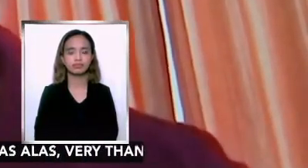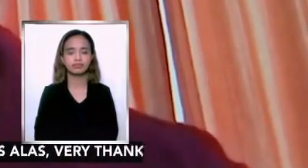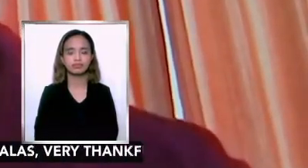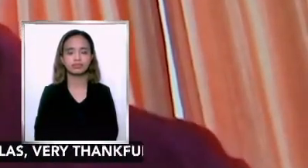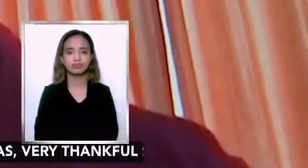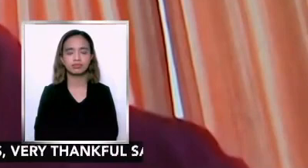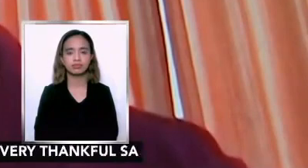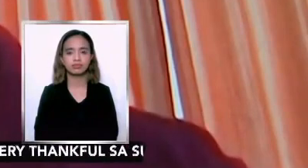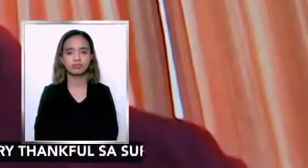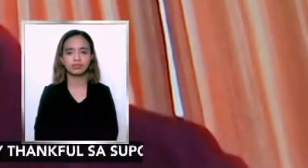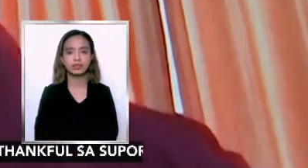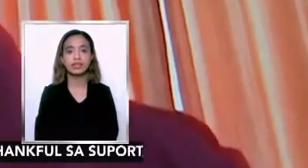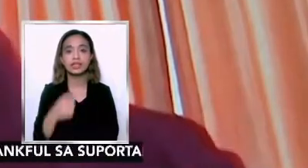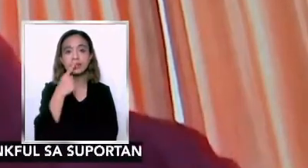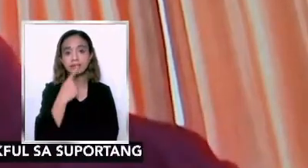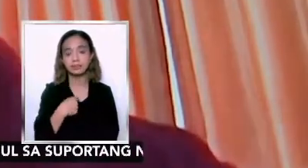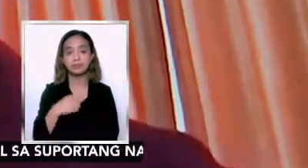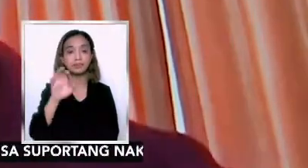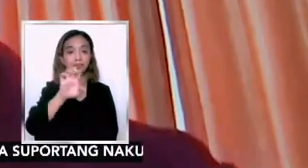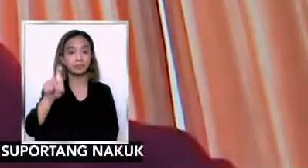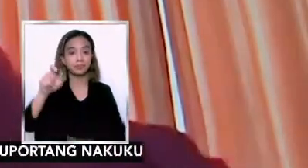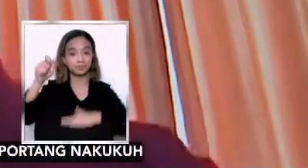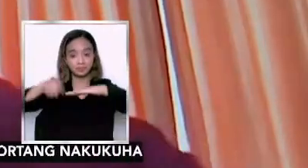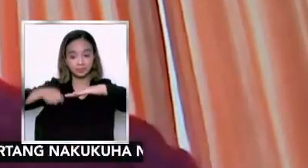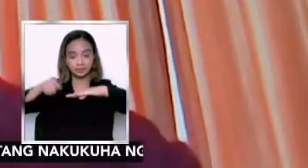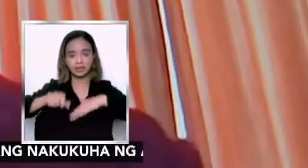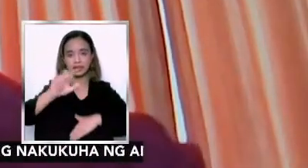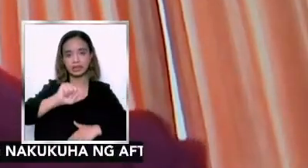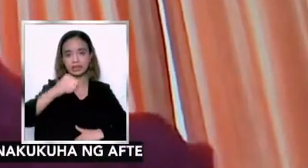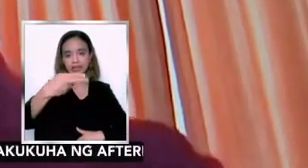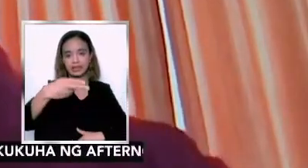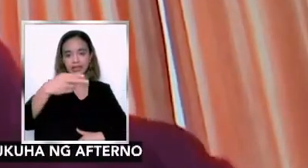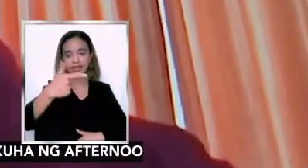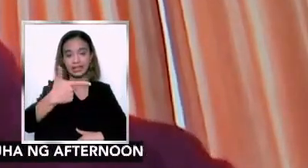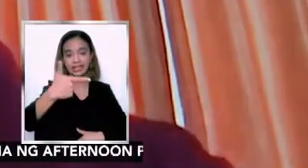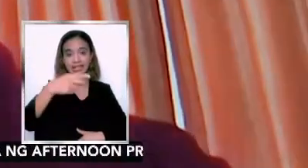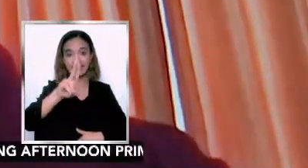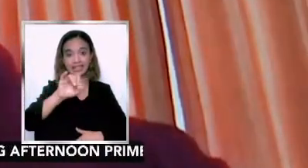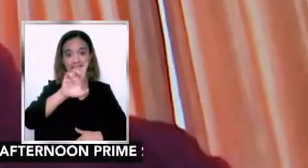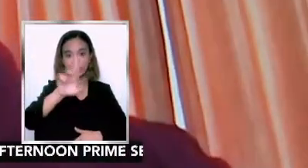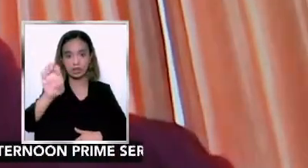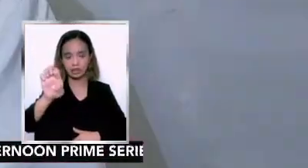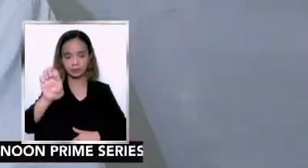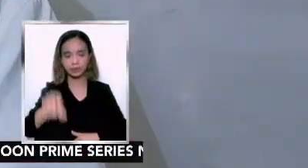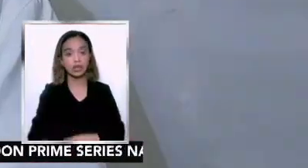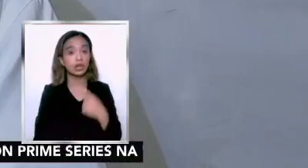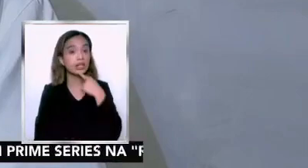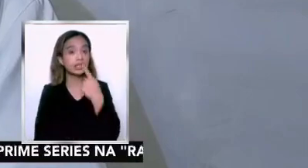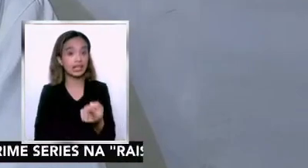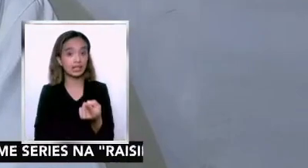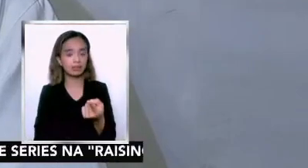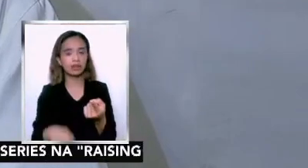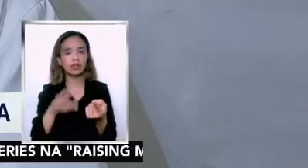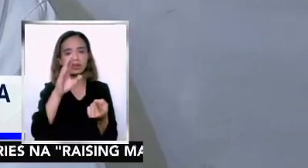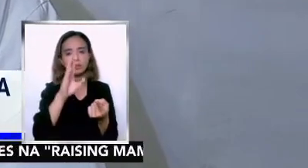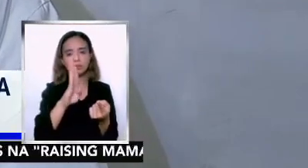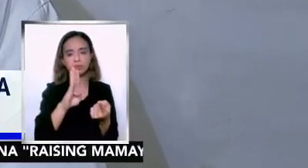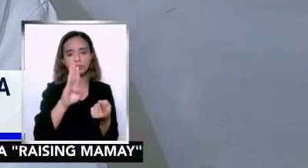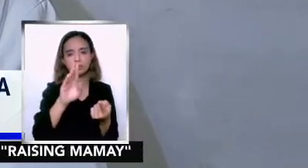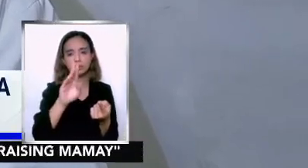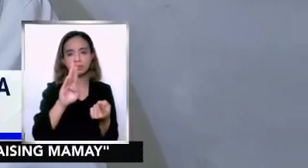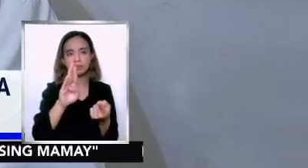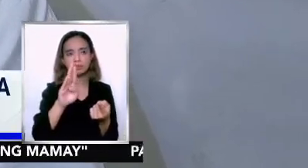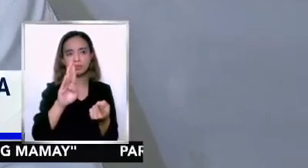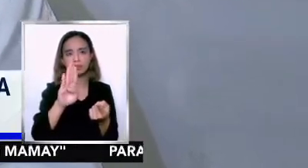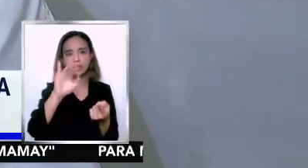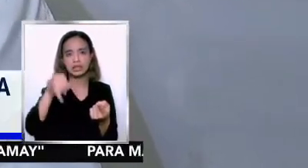Sabi ni dating Justice Secretary Vitaliano Aguirre II, kasinungalingan daw ang pagsabi ni dating Bureau of Corrections OIC Rafael Ragos na